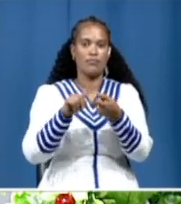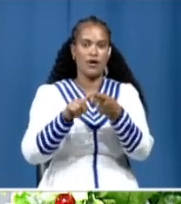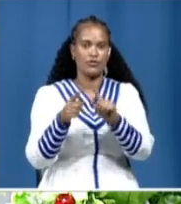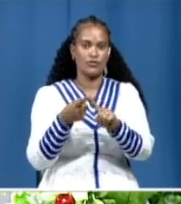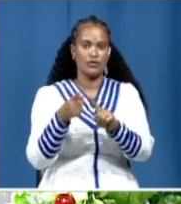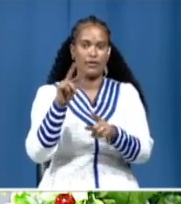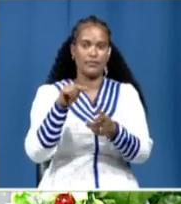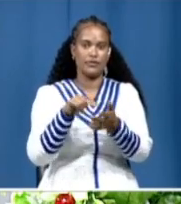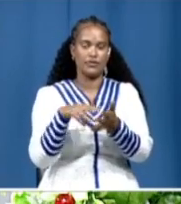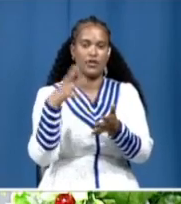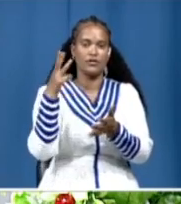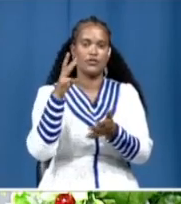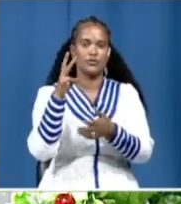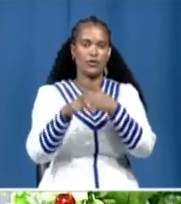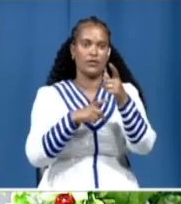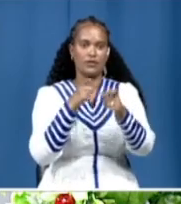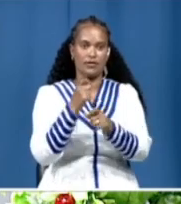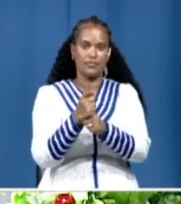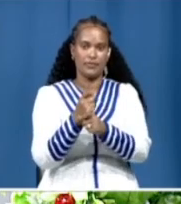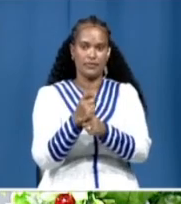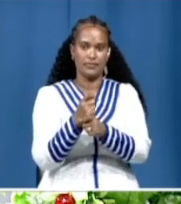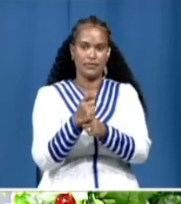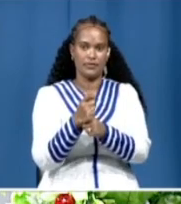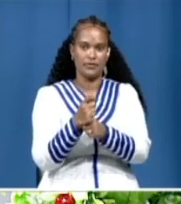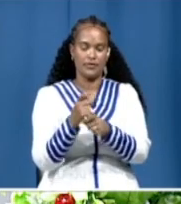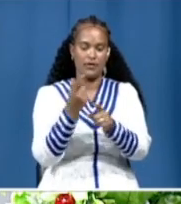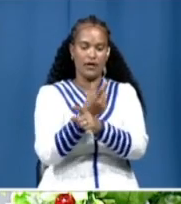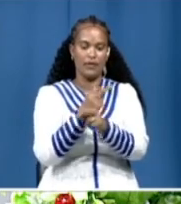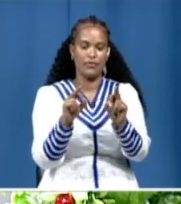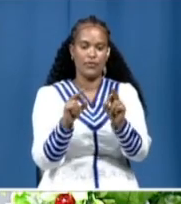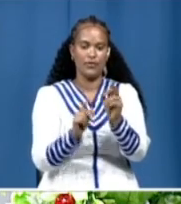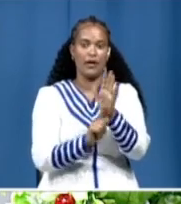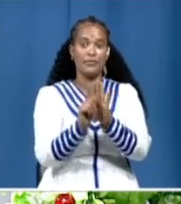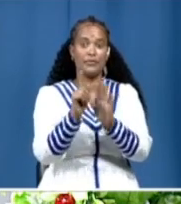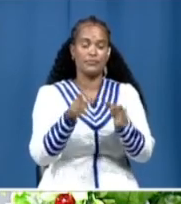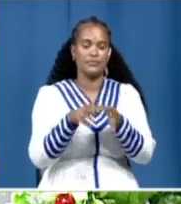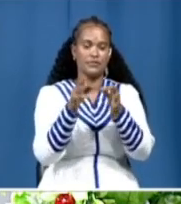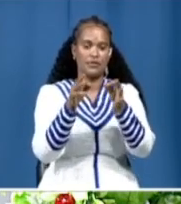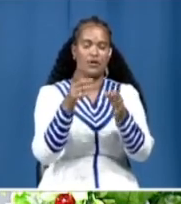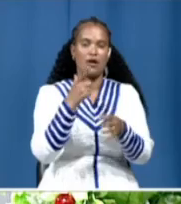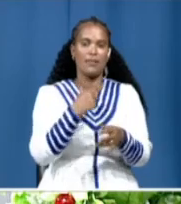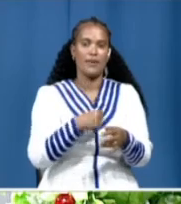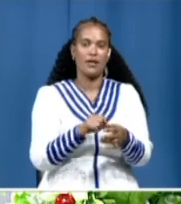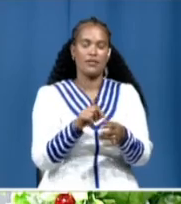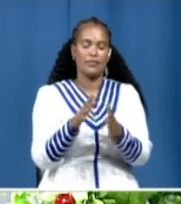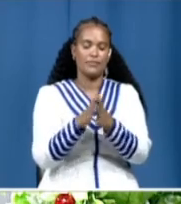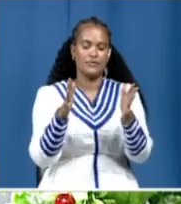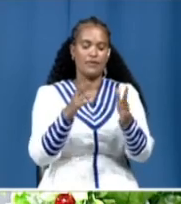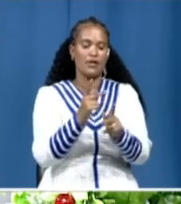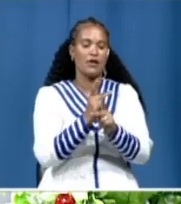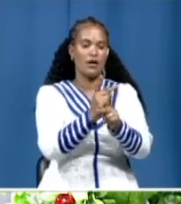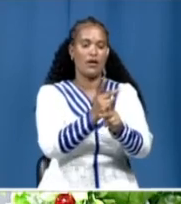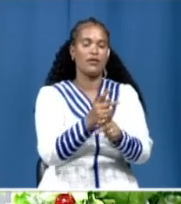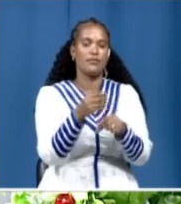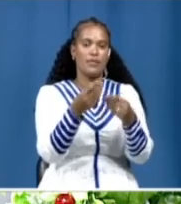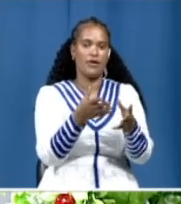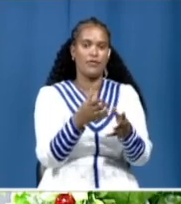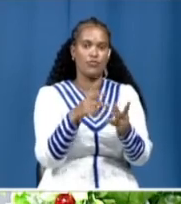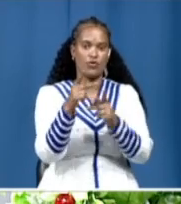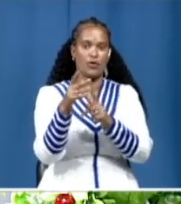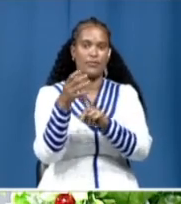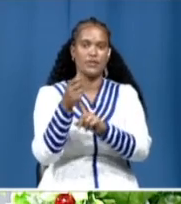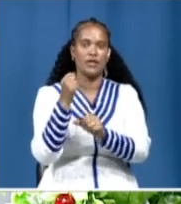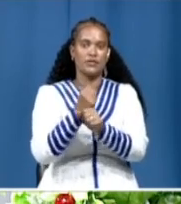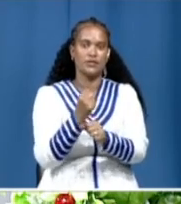ኣብ 2017 ዓ.ም ካብ ሕውየት ናብ ዕብየት ብምስግጋር ንኣባላታ ብስፍሓት ልቓሕ ንምሃብ መደብ